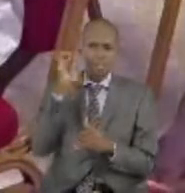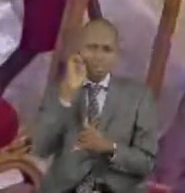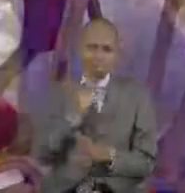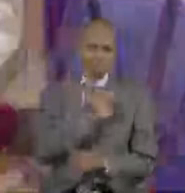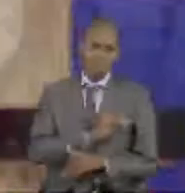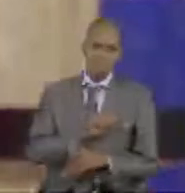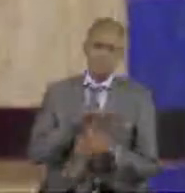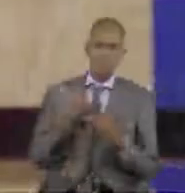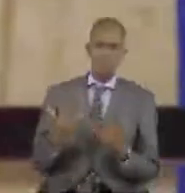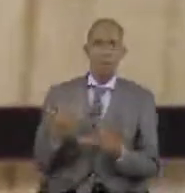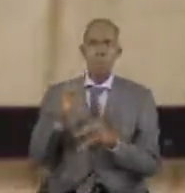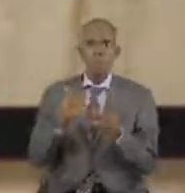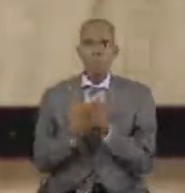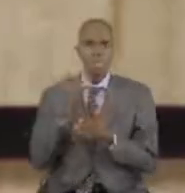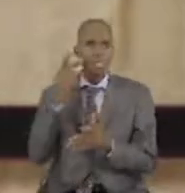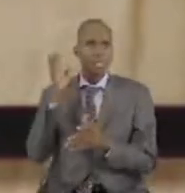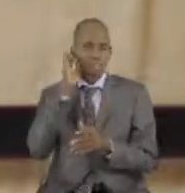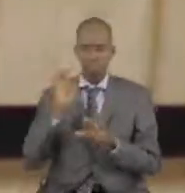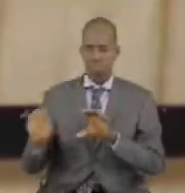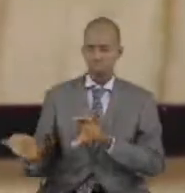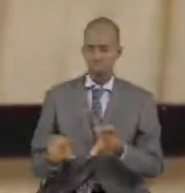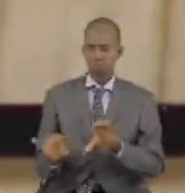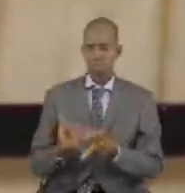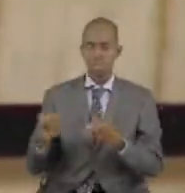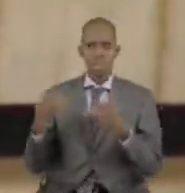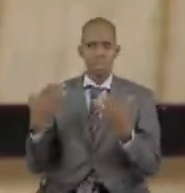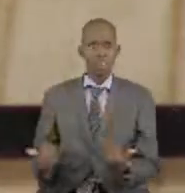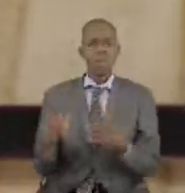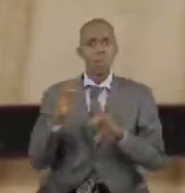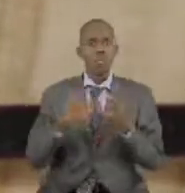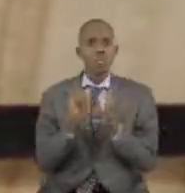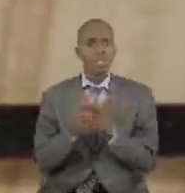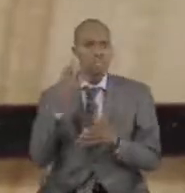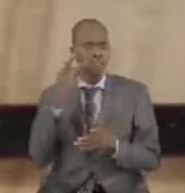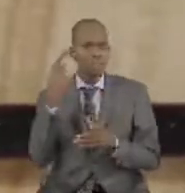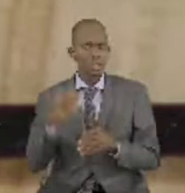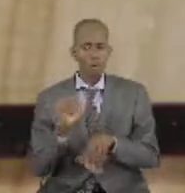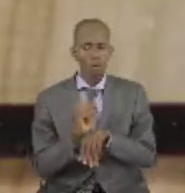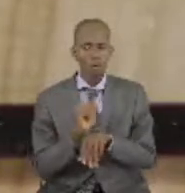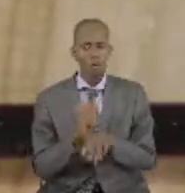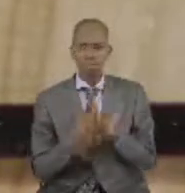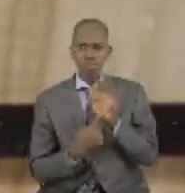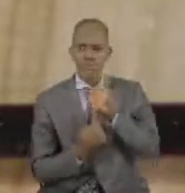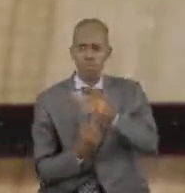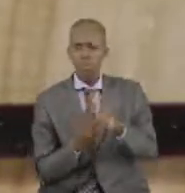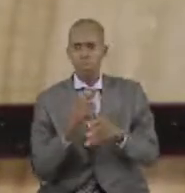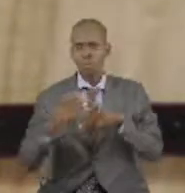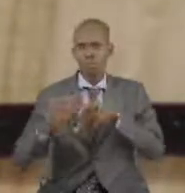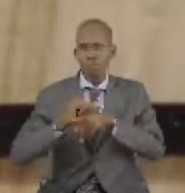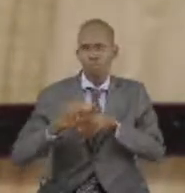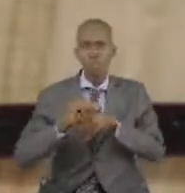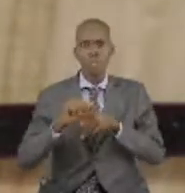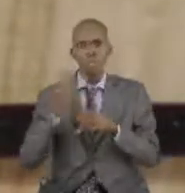maintenant ce que vous voyez ces activités maintenant ce qui vous voyez les manifestations de la manette pratiques à